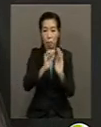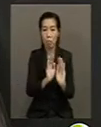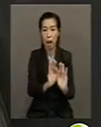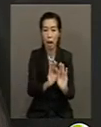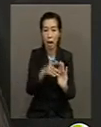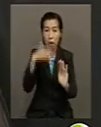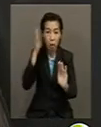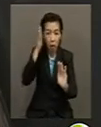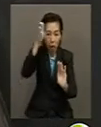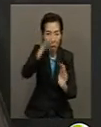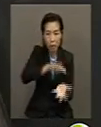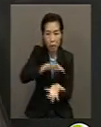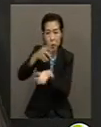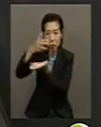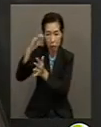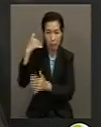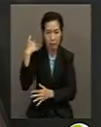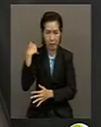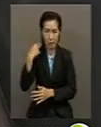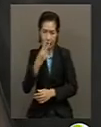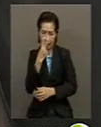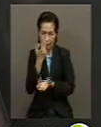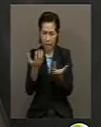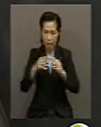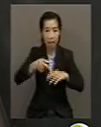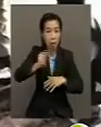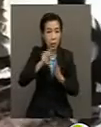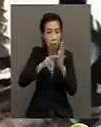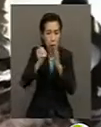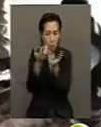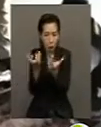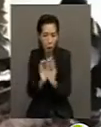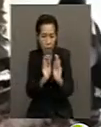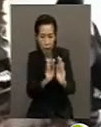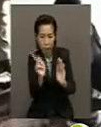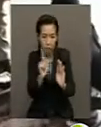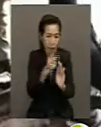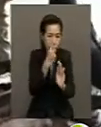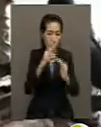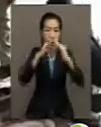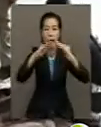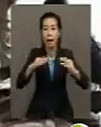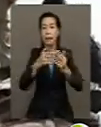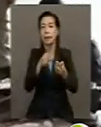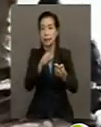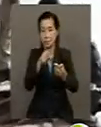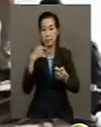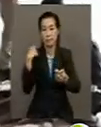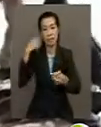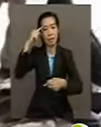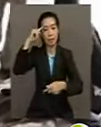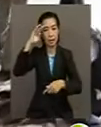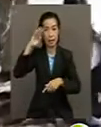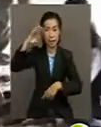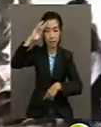แล้วก็เช็คไปเช็คมาปรากฏว่าที่พักของก็คือโกดังแห่งนี้นะฮะมีการซ่อนไม้พยุงเอาไว้ทางเจ้าที่เขาก็เลยวางแผน